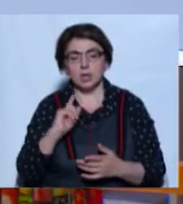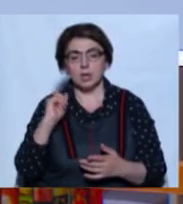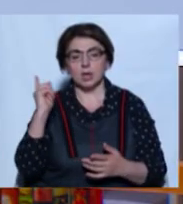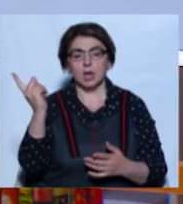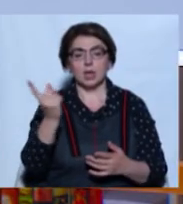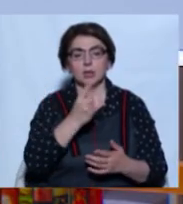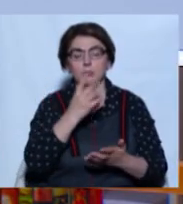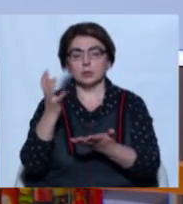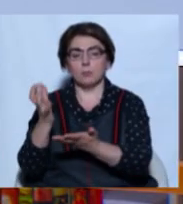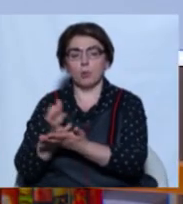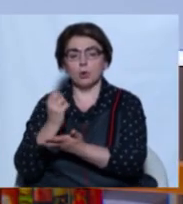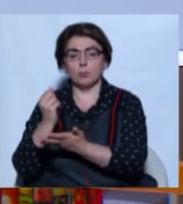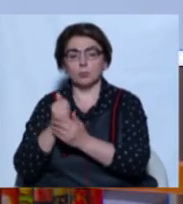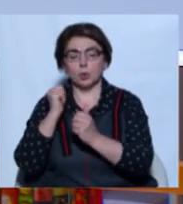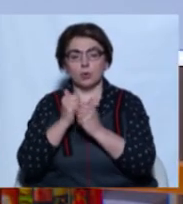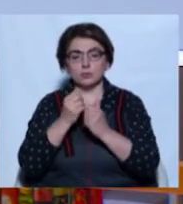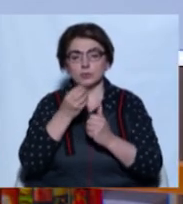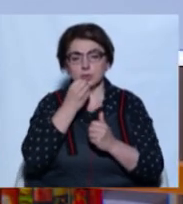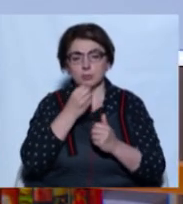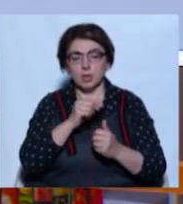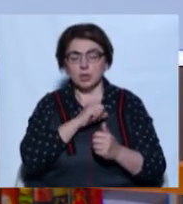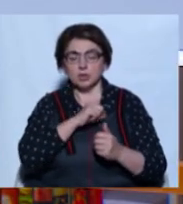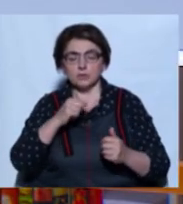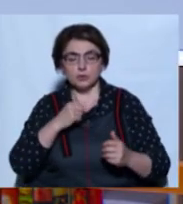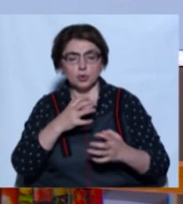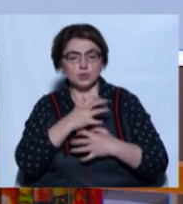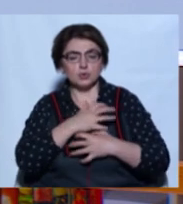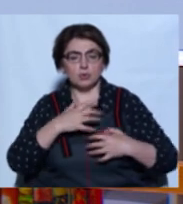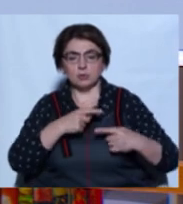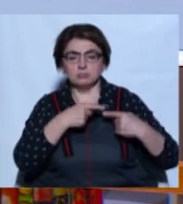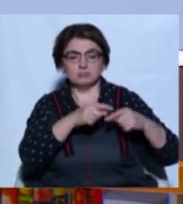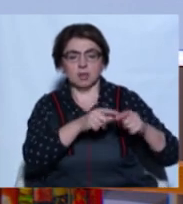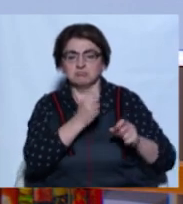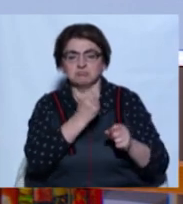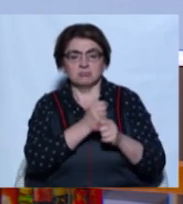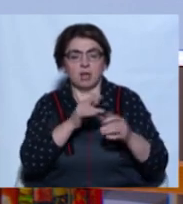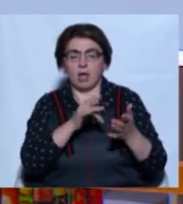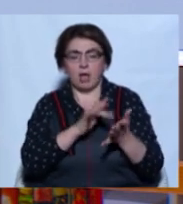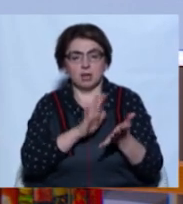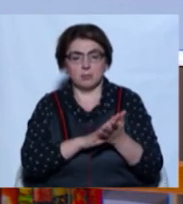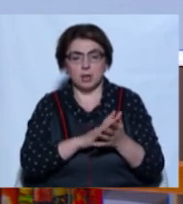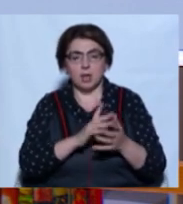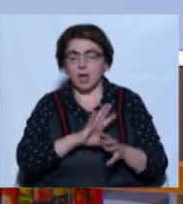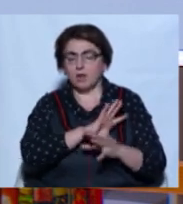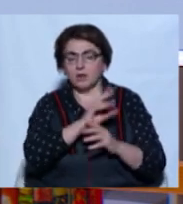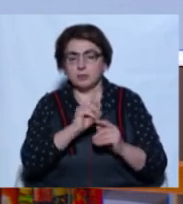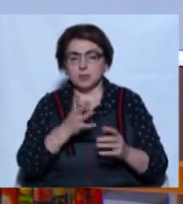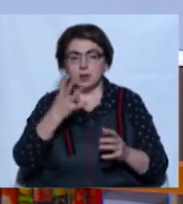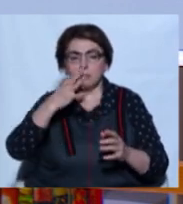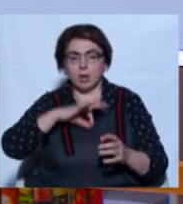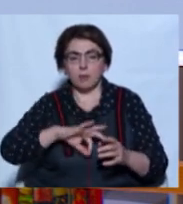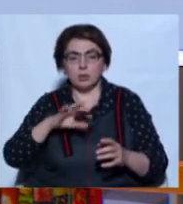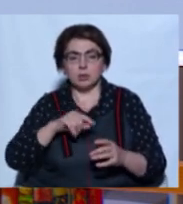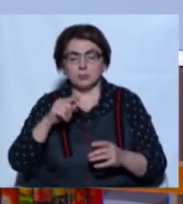გარემოდან მოიპოვებენ ყოველთვის საკვებს. თვითონ არაფერს არ ქმნიან და ყველაფერს, რასაც ისინი მოიხმარენ, რაც